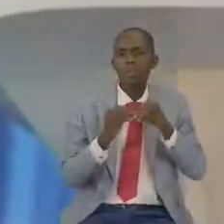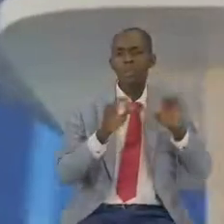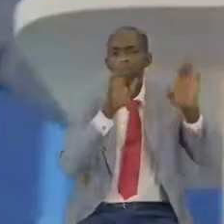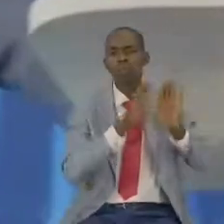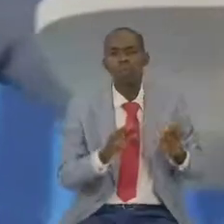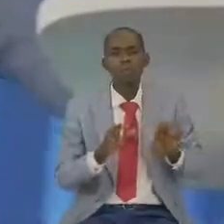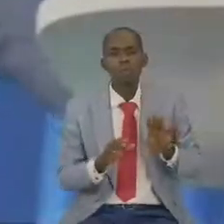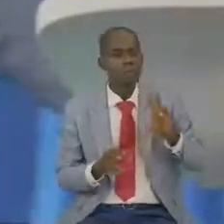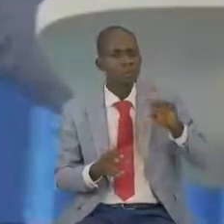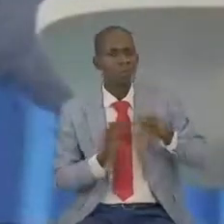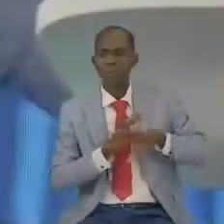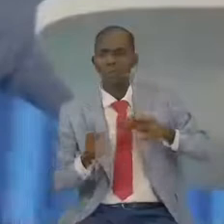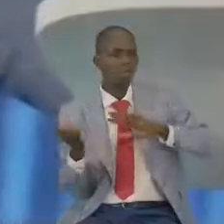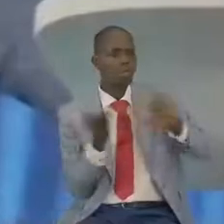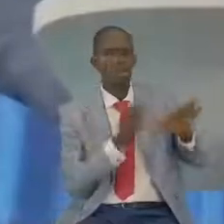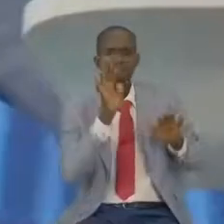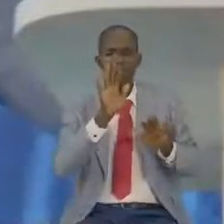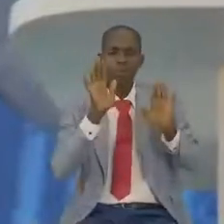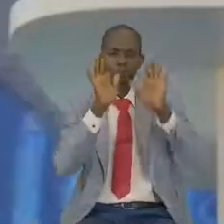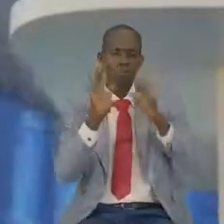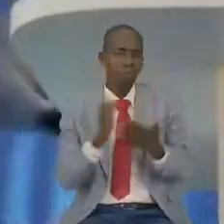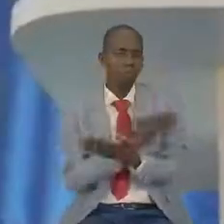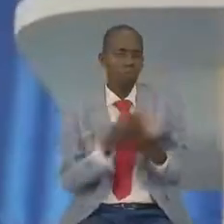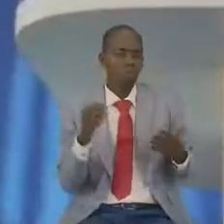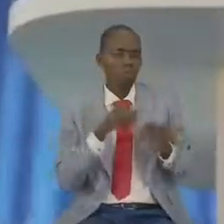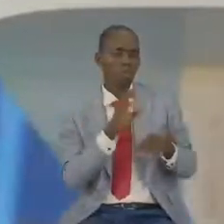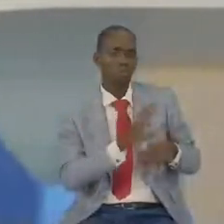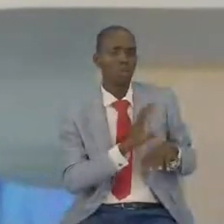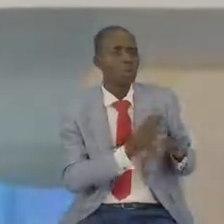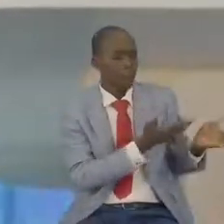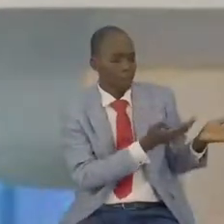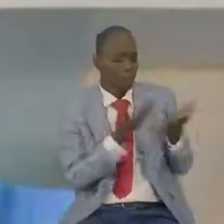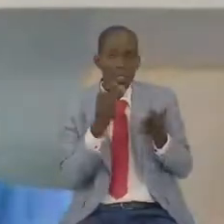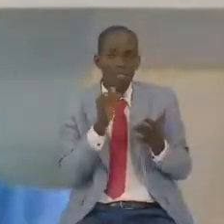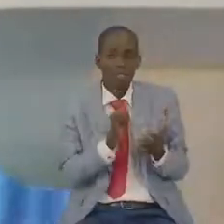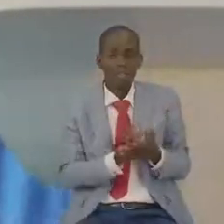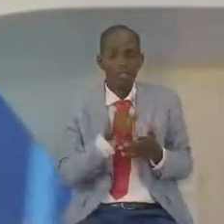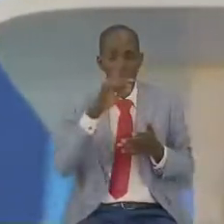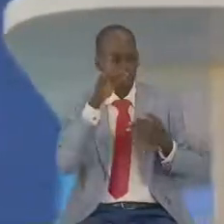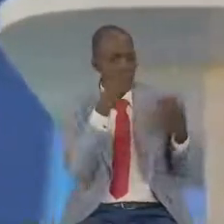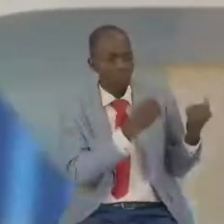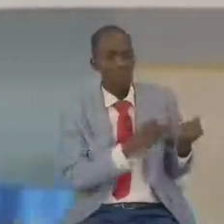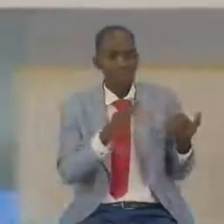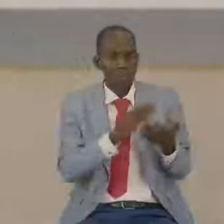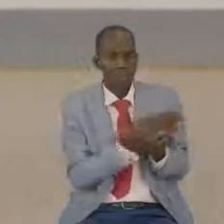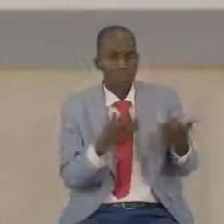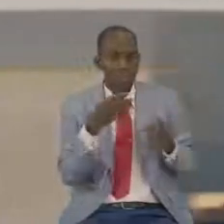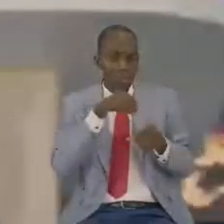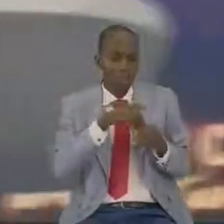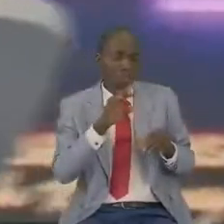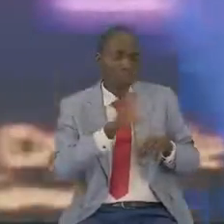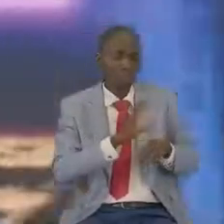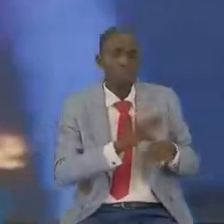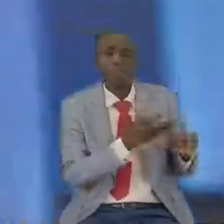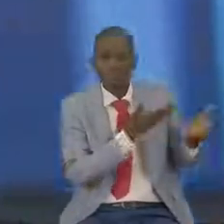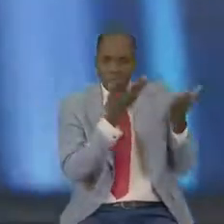amène ta musique de l'église à la maison, au service, emporte ta musique, ce que tu as chanté, chante ça et amène ça